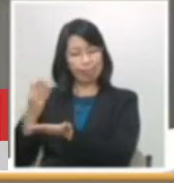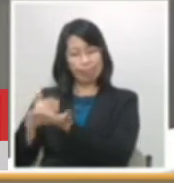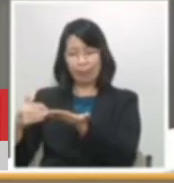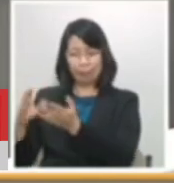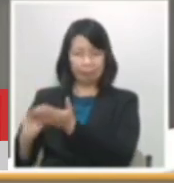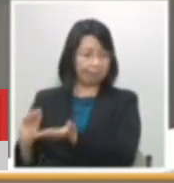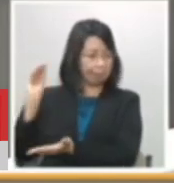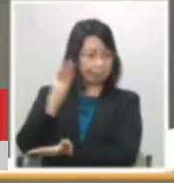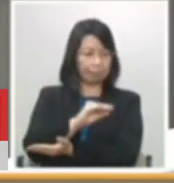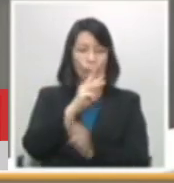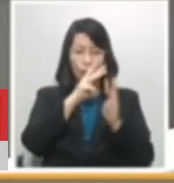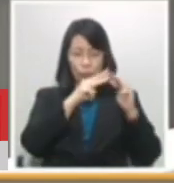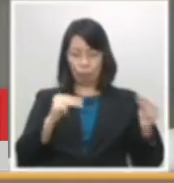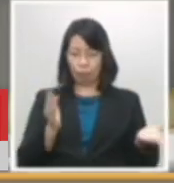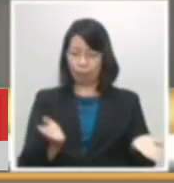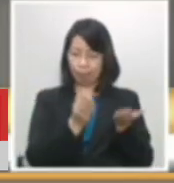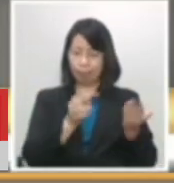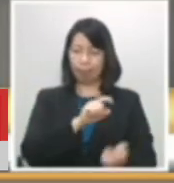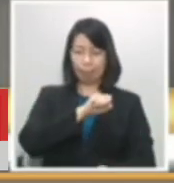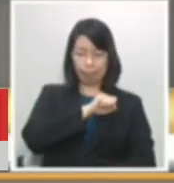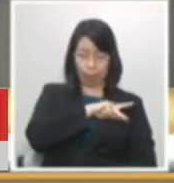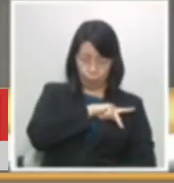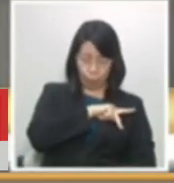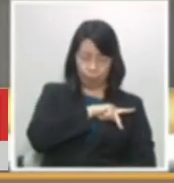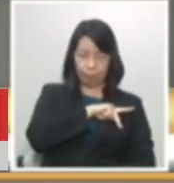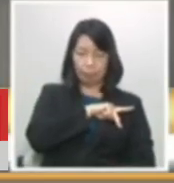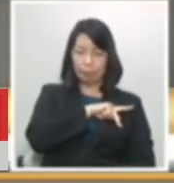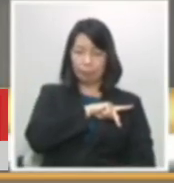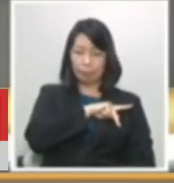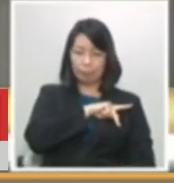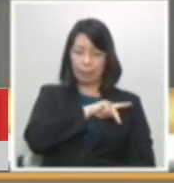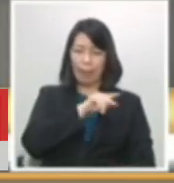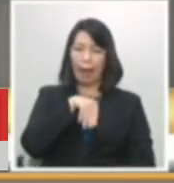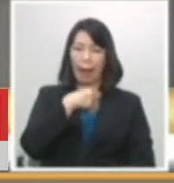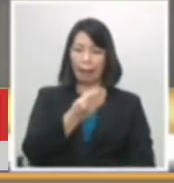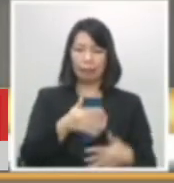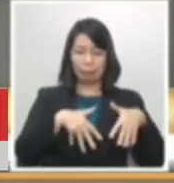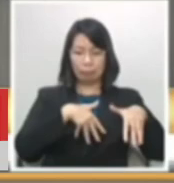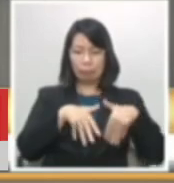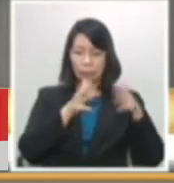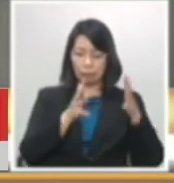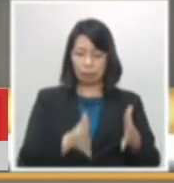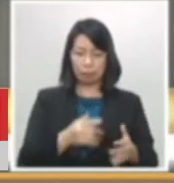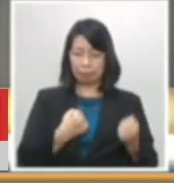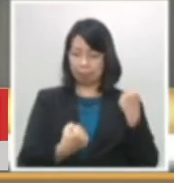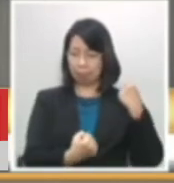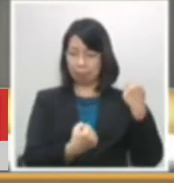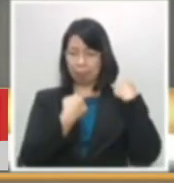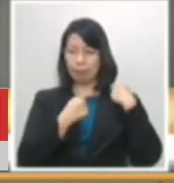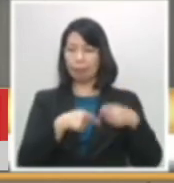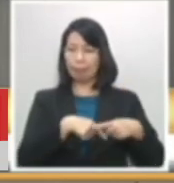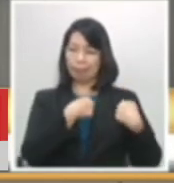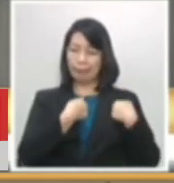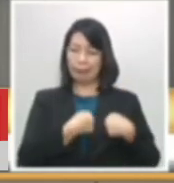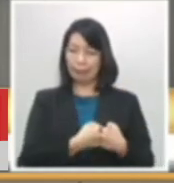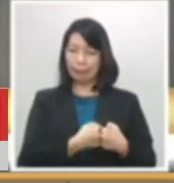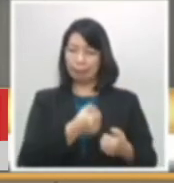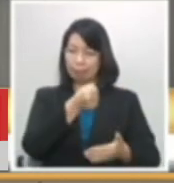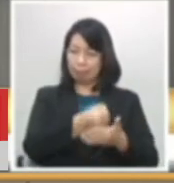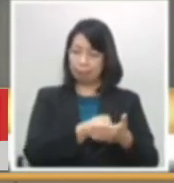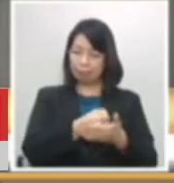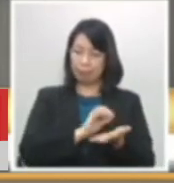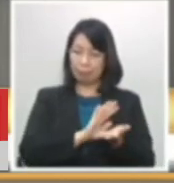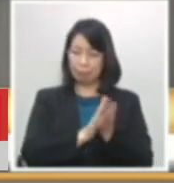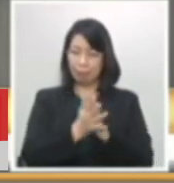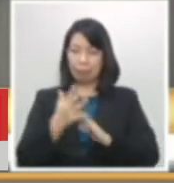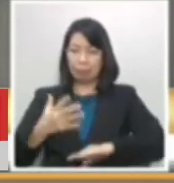ริมพุทธศาสนาเพื่อให้คนเหล่านี้กลับมีพลังจิตต่อสู้เพื่อบ้านเพื่อเมื